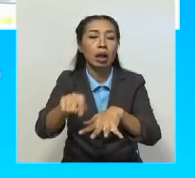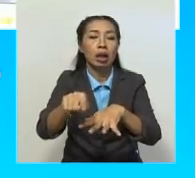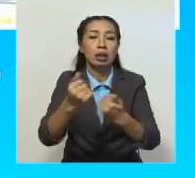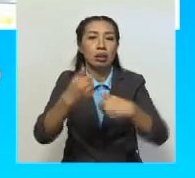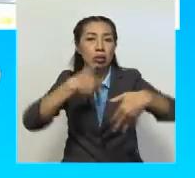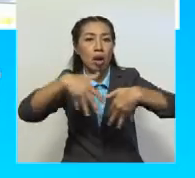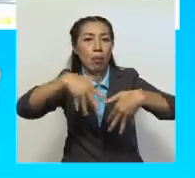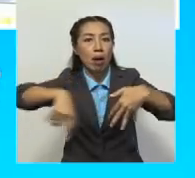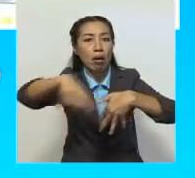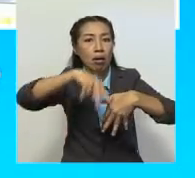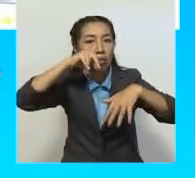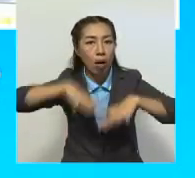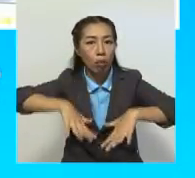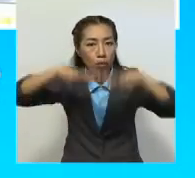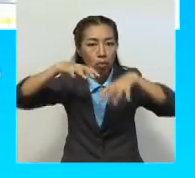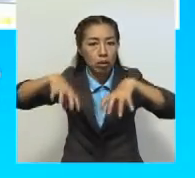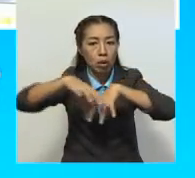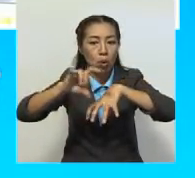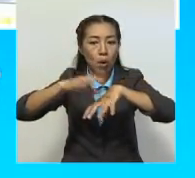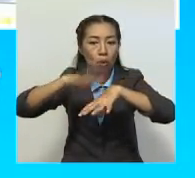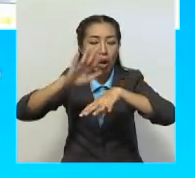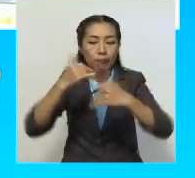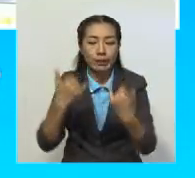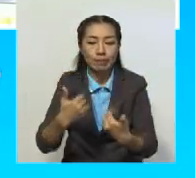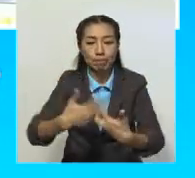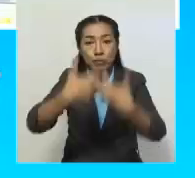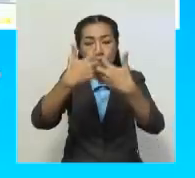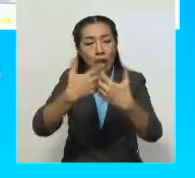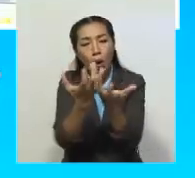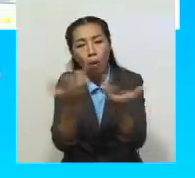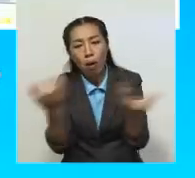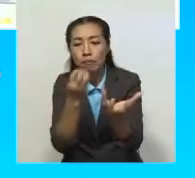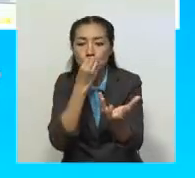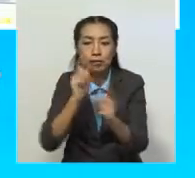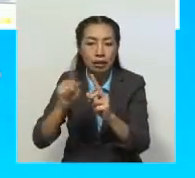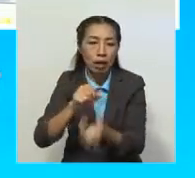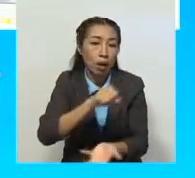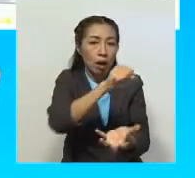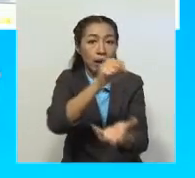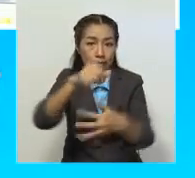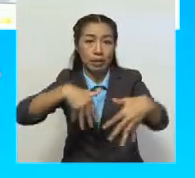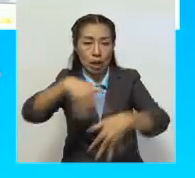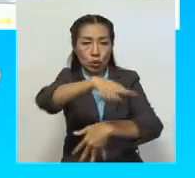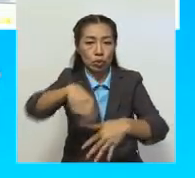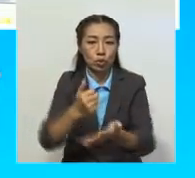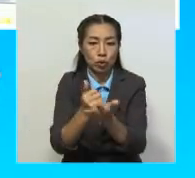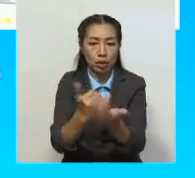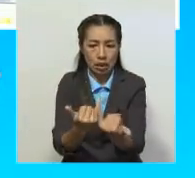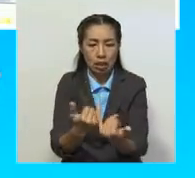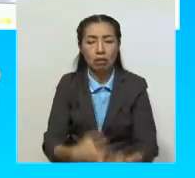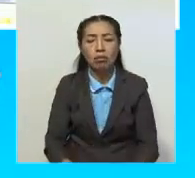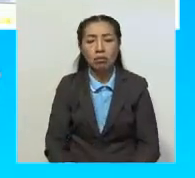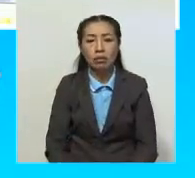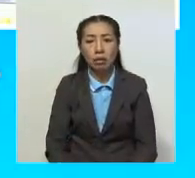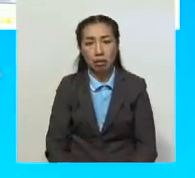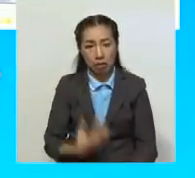องชาวบ้านเนี่ยหลายร้อยหลังคาเรือนนะครับวันนี้ก็ได้นำเครื่องยังชีพมาแจกโดยเพราะยิ่งจังหวัดก็ได้กำชับนะใน